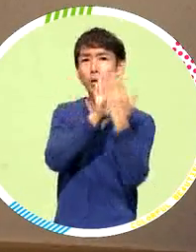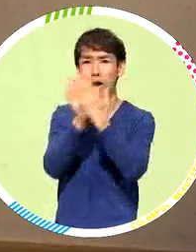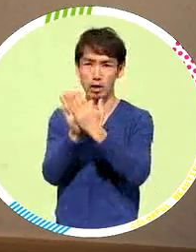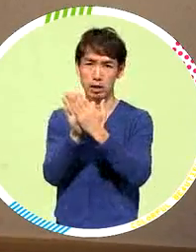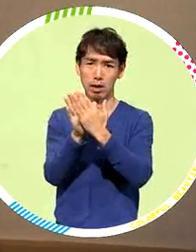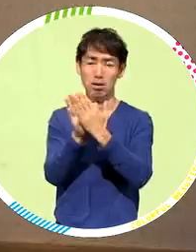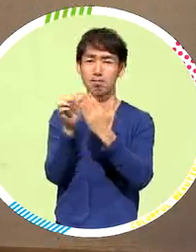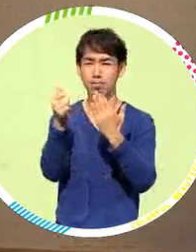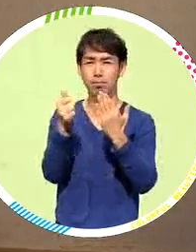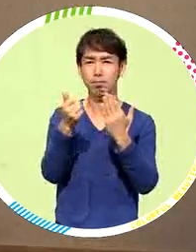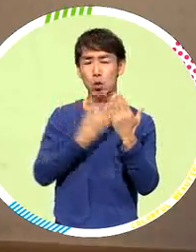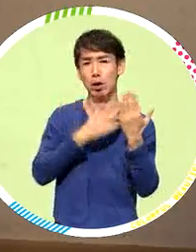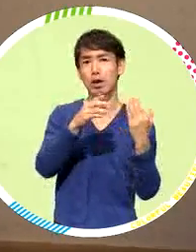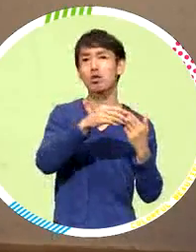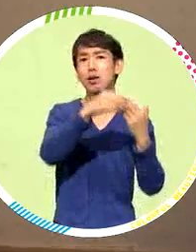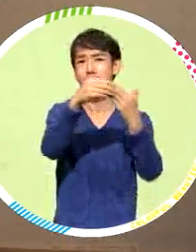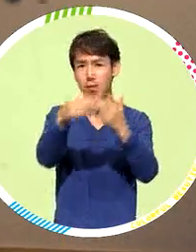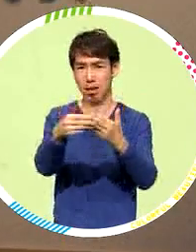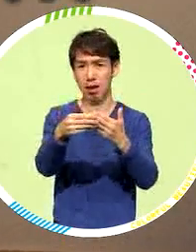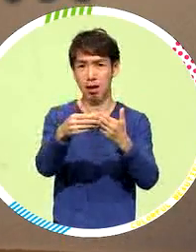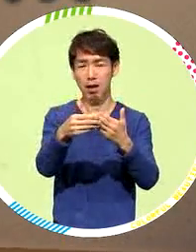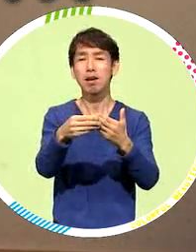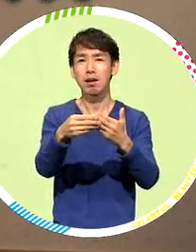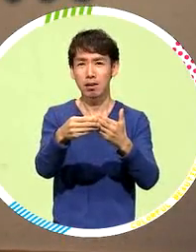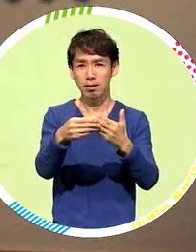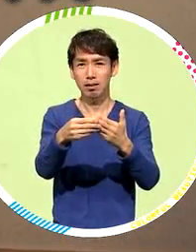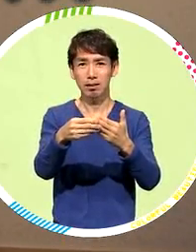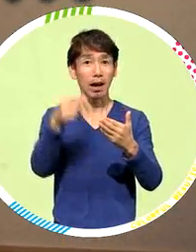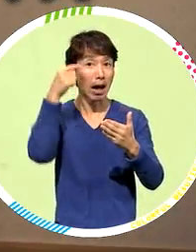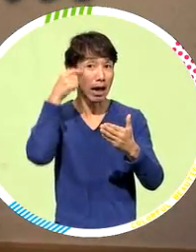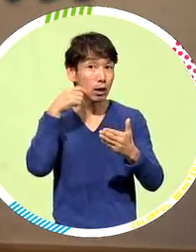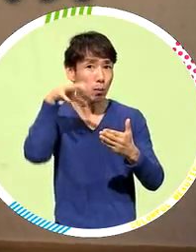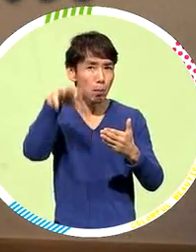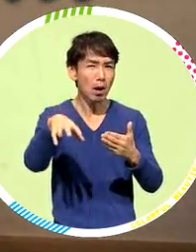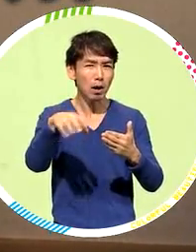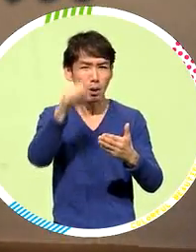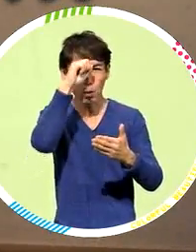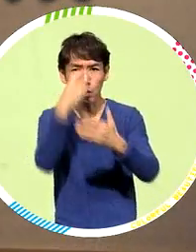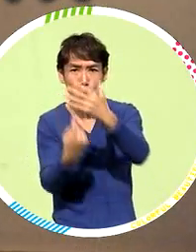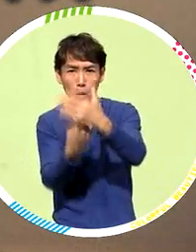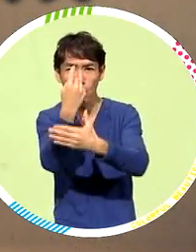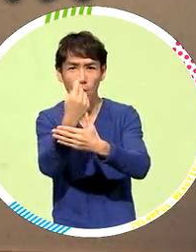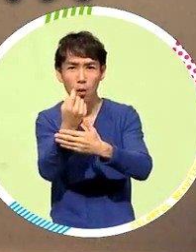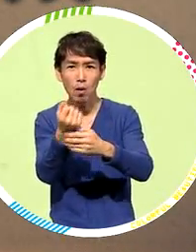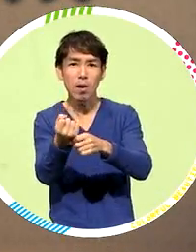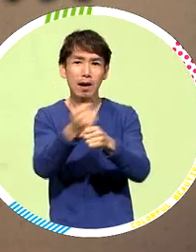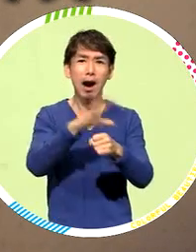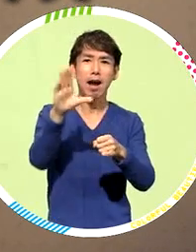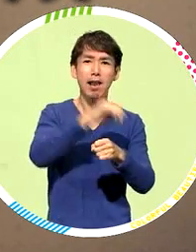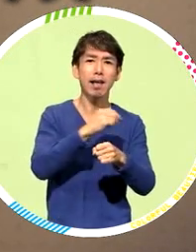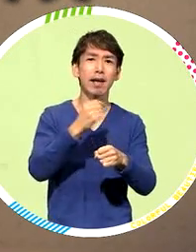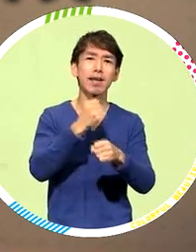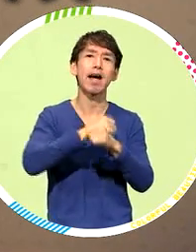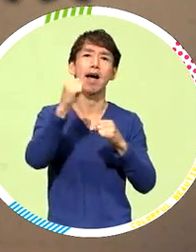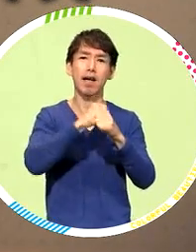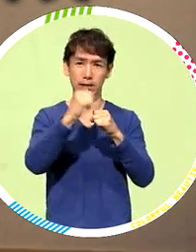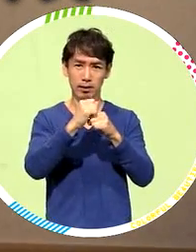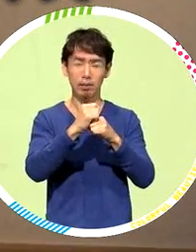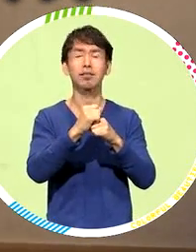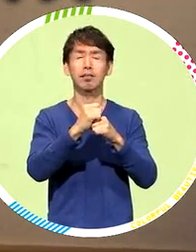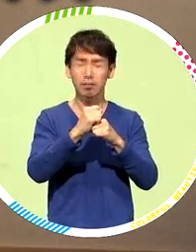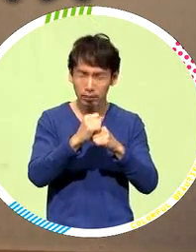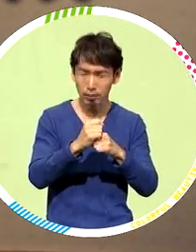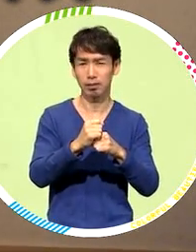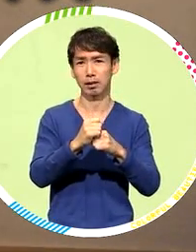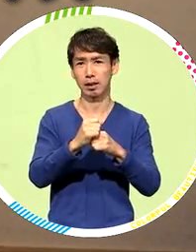たら畑さんが病気になっちゃってあ海辺なくなっちゃってそれでみんなに迷惑をかけましたすみませ